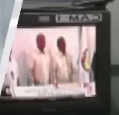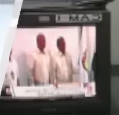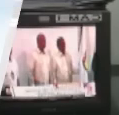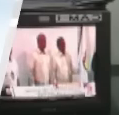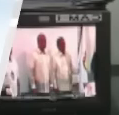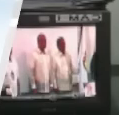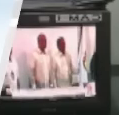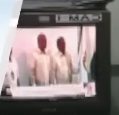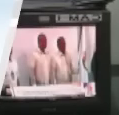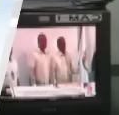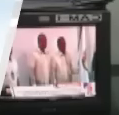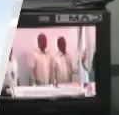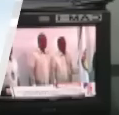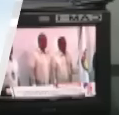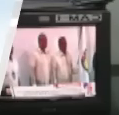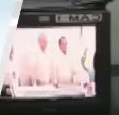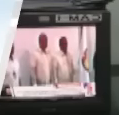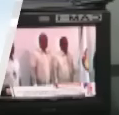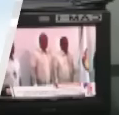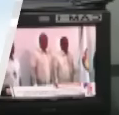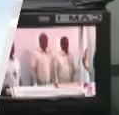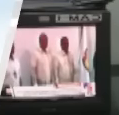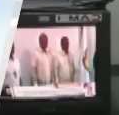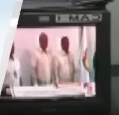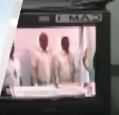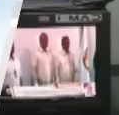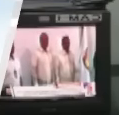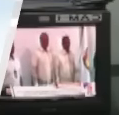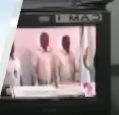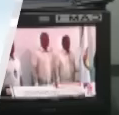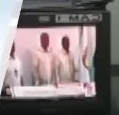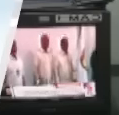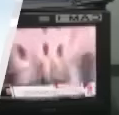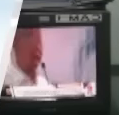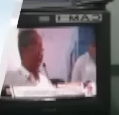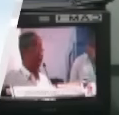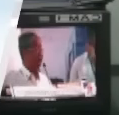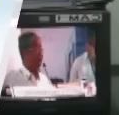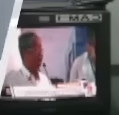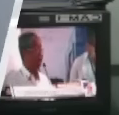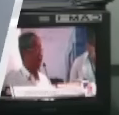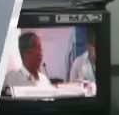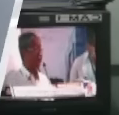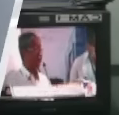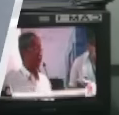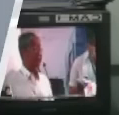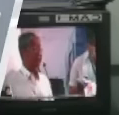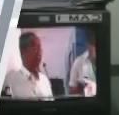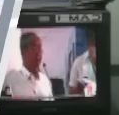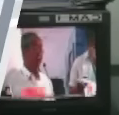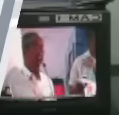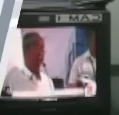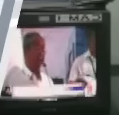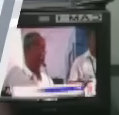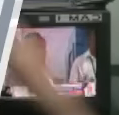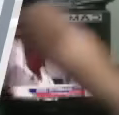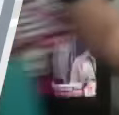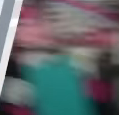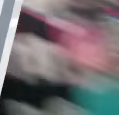si outgoing NBI Director Attorney Medardo De Lemos sa kanyang kapalit. Sana tapusin natin ang naumpisahan